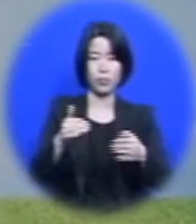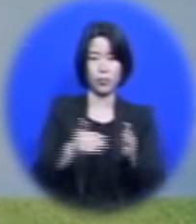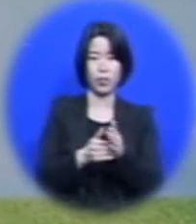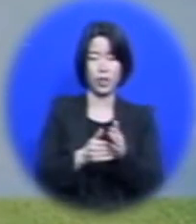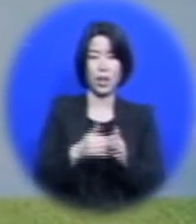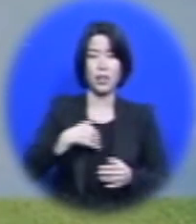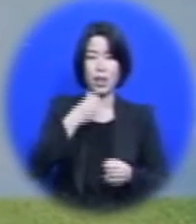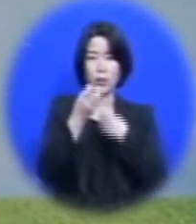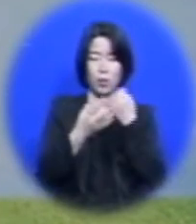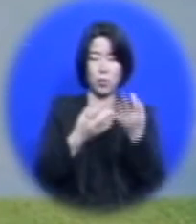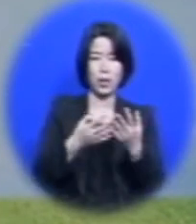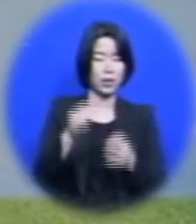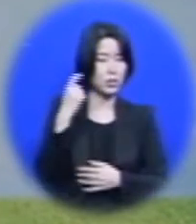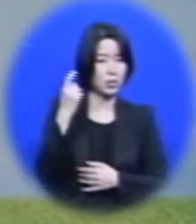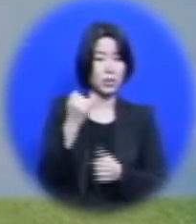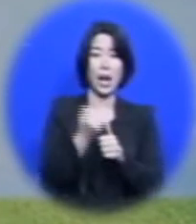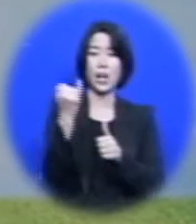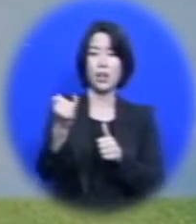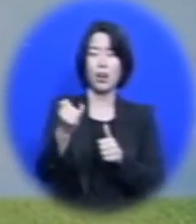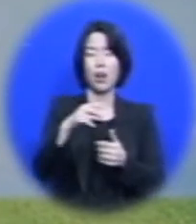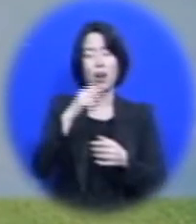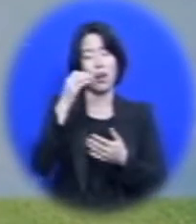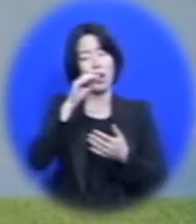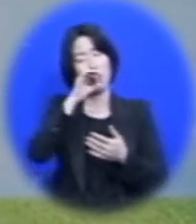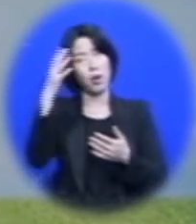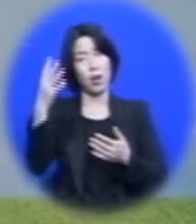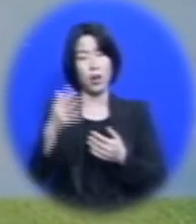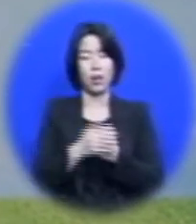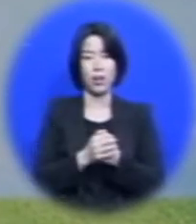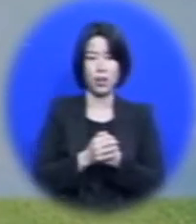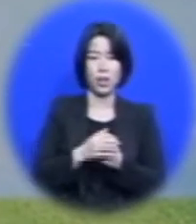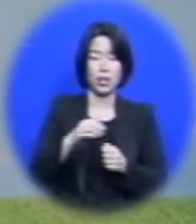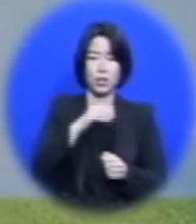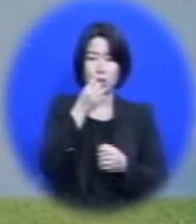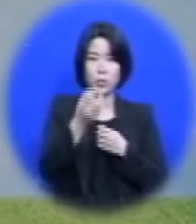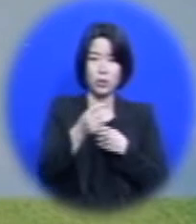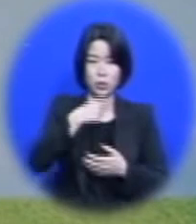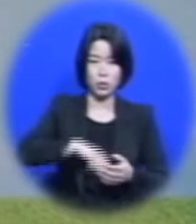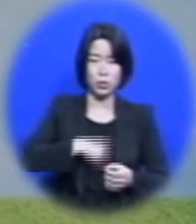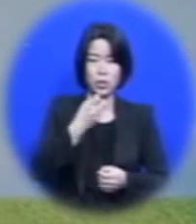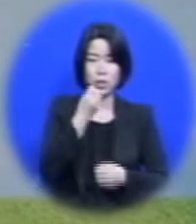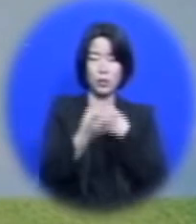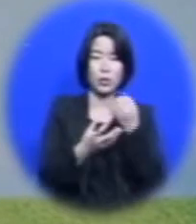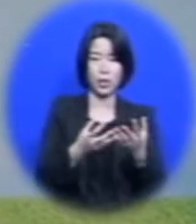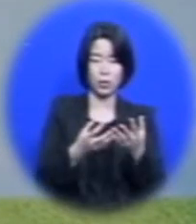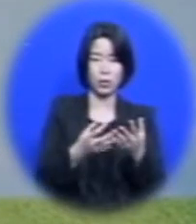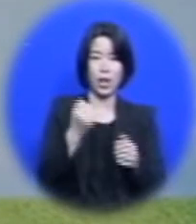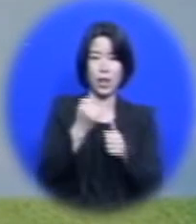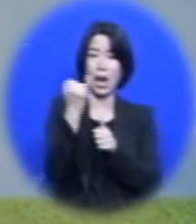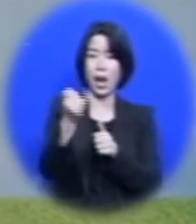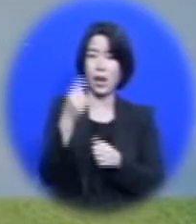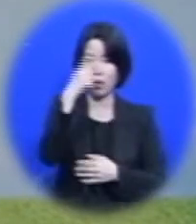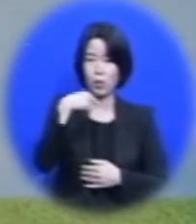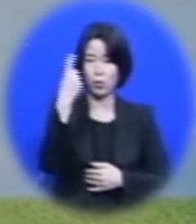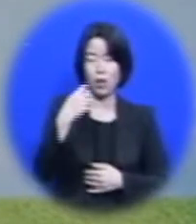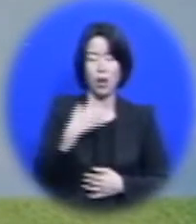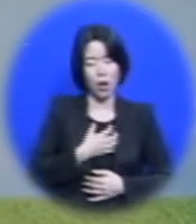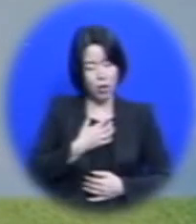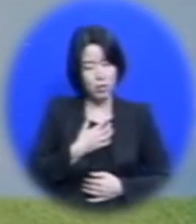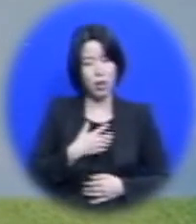들은 아내는 망연자실했다. 그동안의 일을 솔직히 털어놓는 동안 아내의 얼굴에는 걱정과